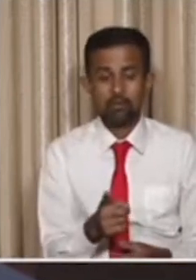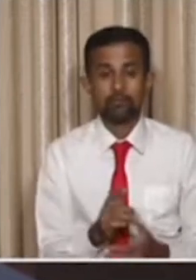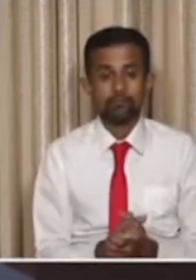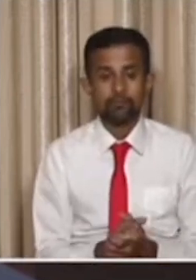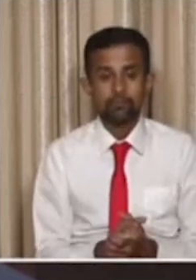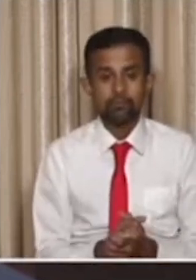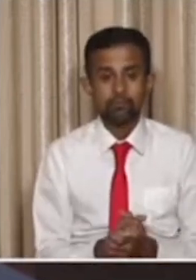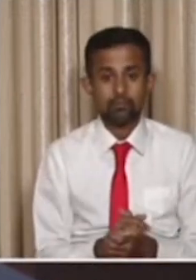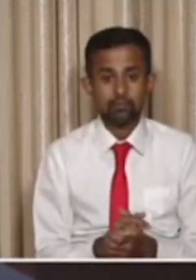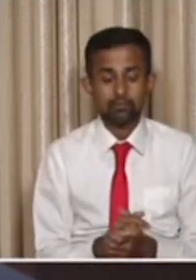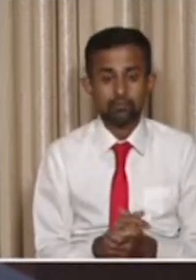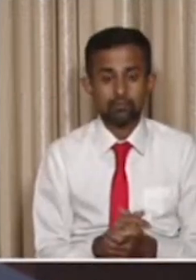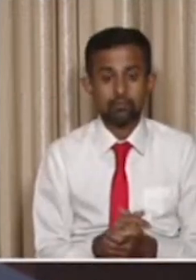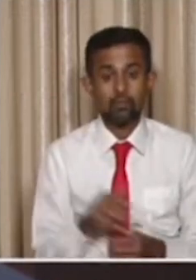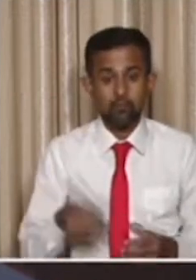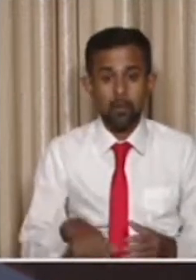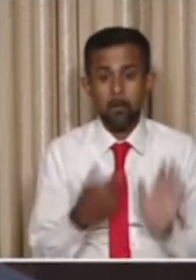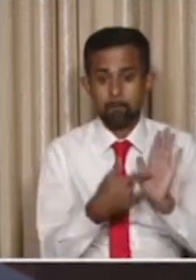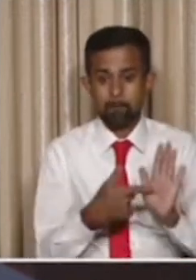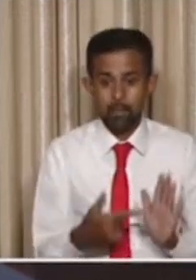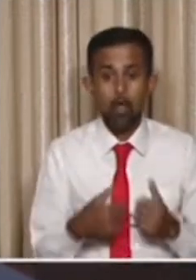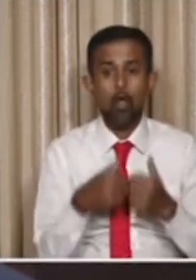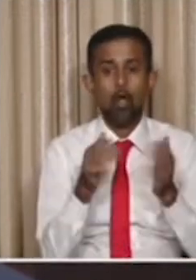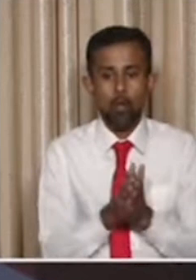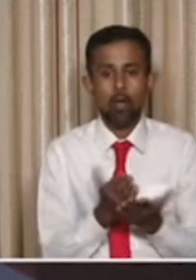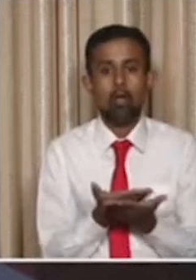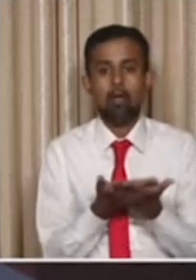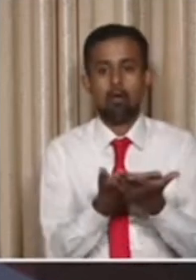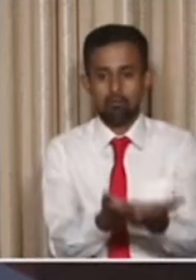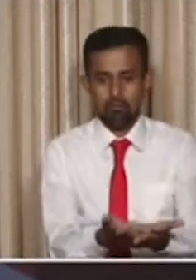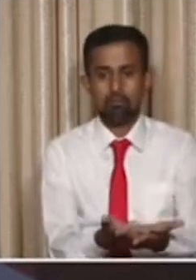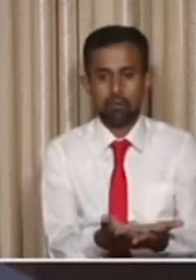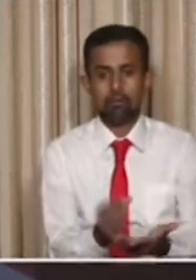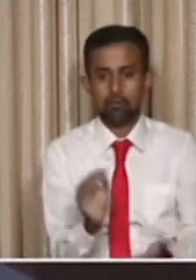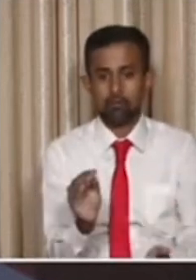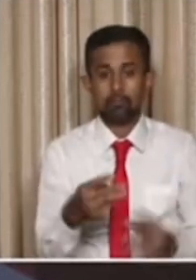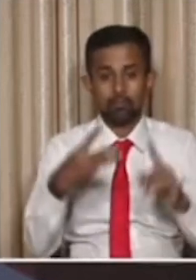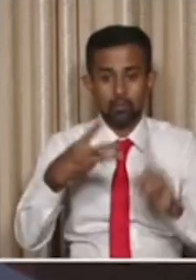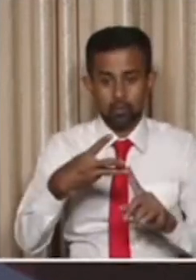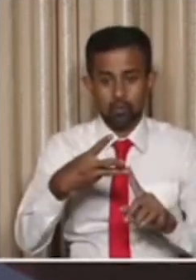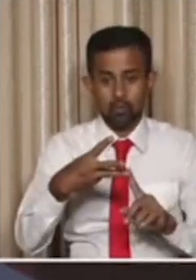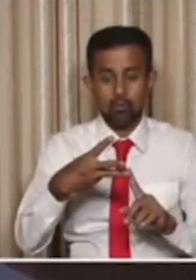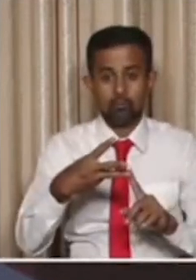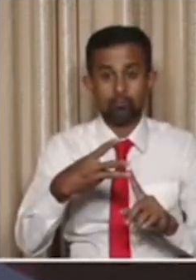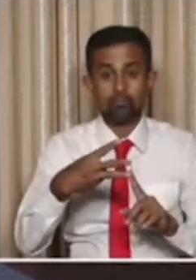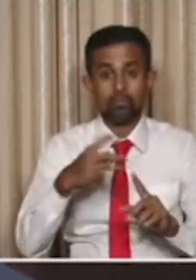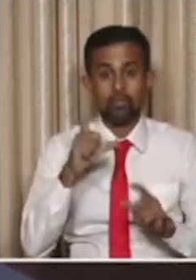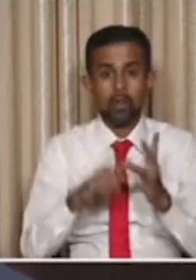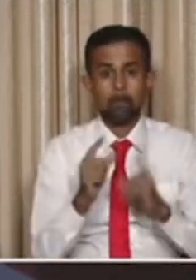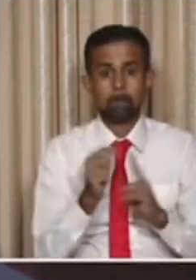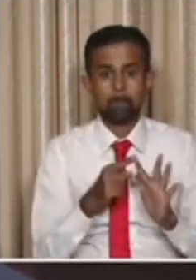එකත් මං පෙන්නලා දුන්නා. ඒ ඔක්කොම සියල්ලක් මං හැන්සත් ගත කරනවා, සභාගත කරනවා. තුන්වෙනි කාරණාව කෝප්